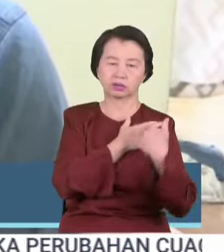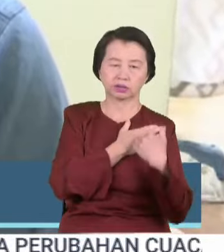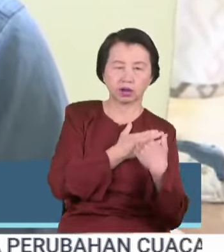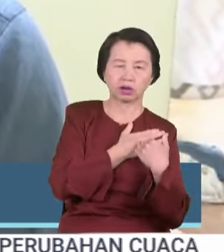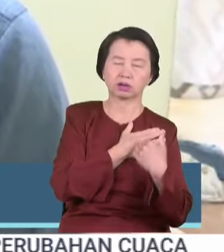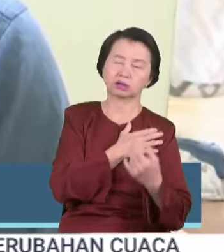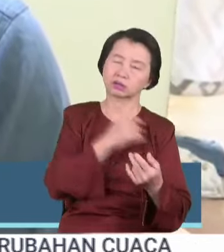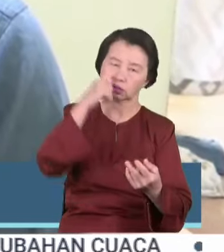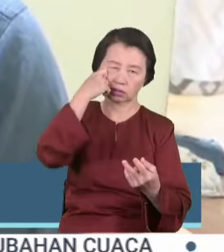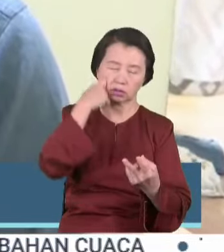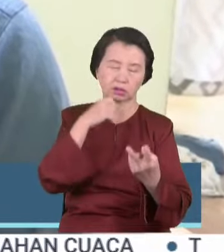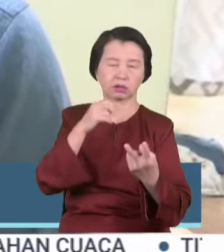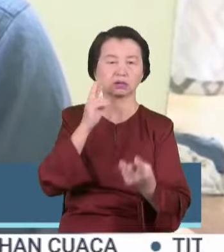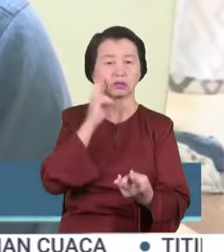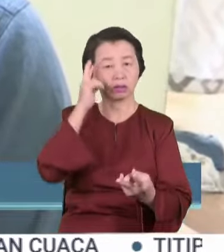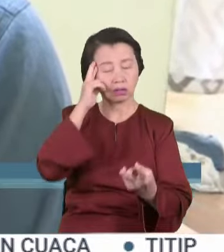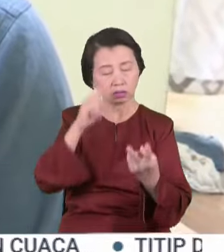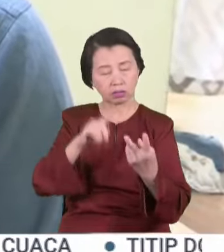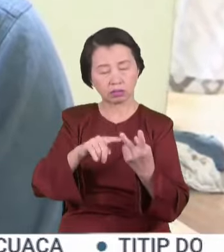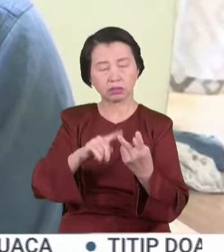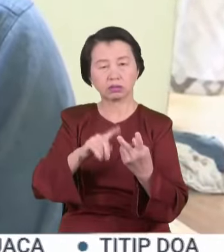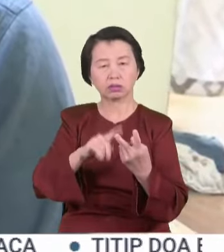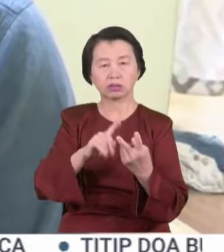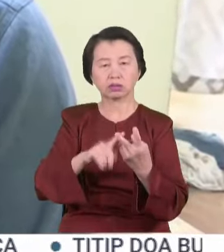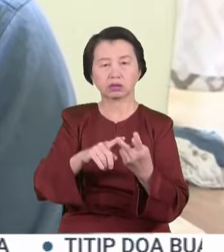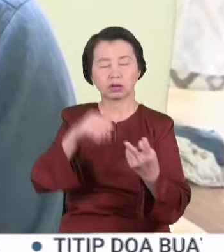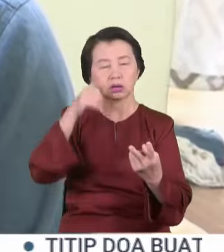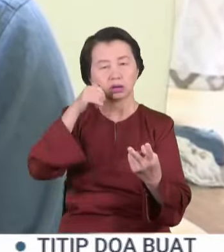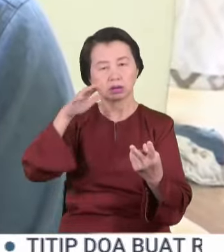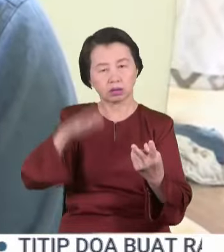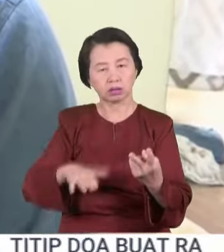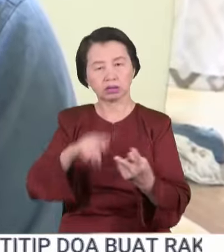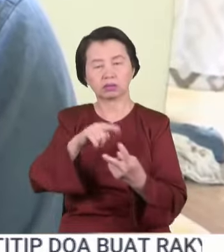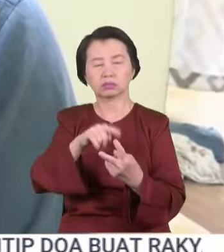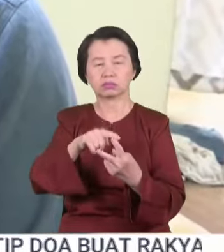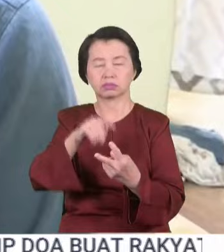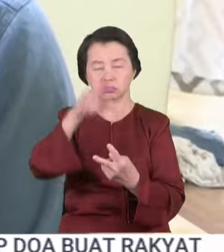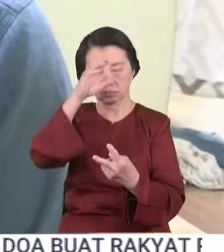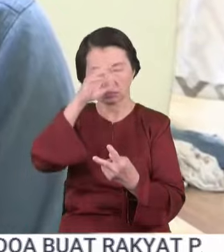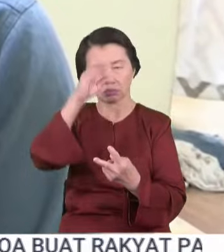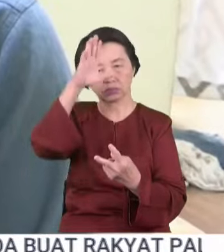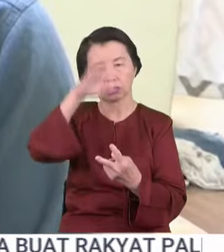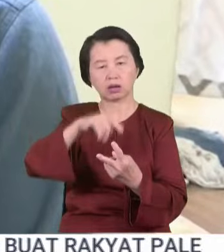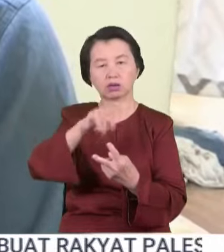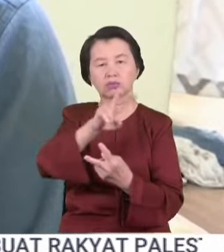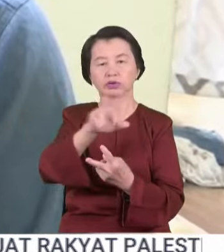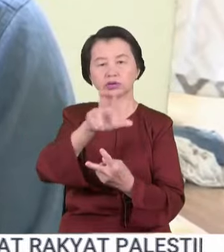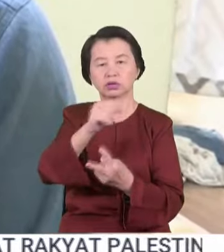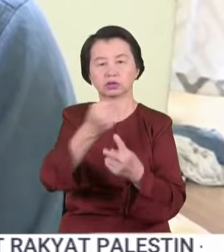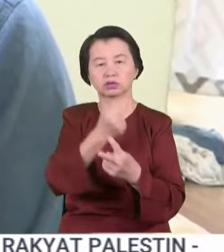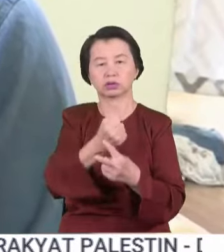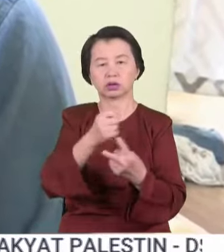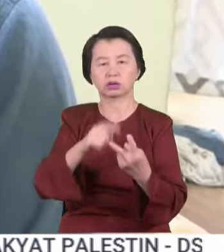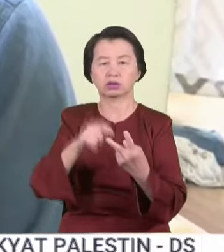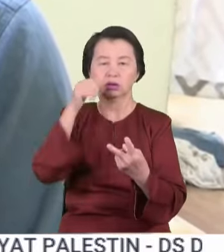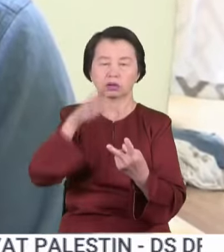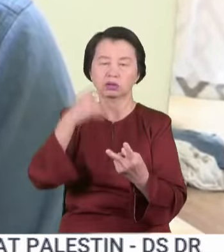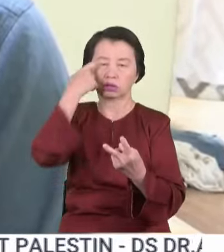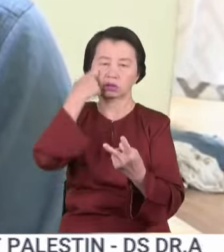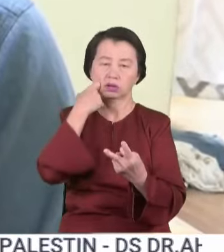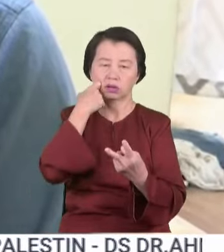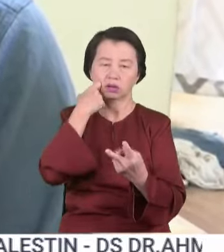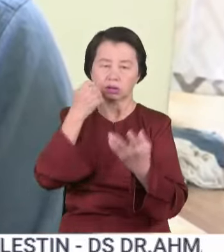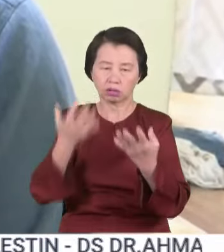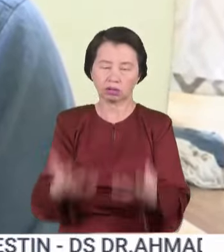oleh remaja yang berusia 23 tahun ini, Muhammad Azim Syukri, yang kini terlantar sakit